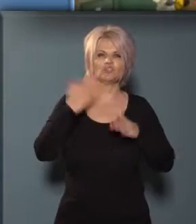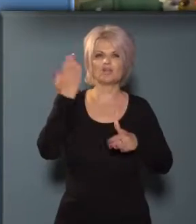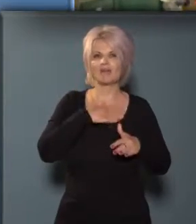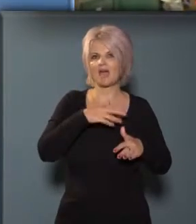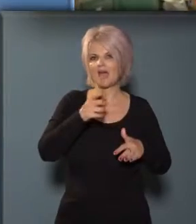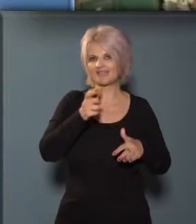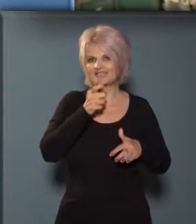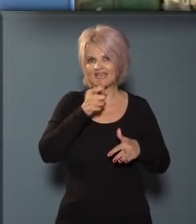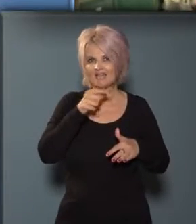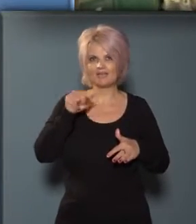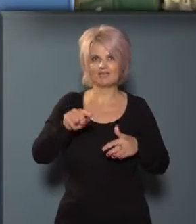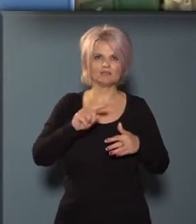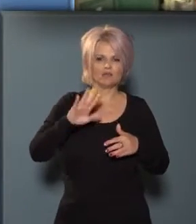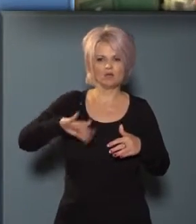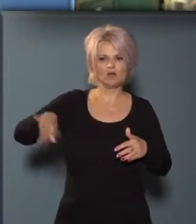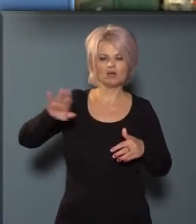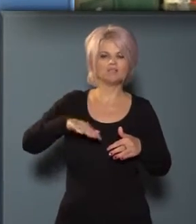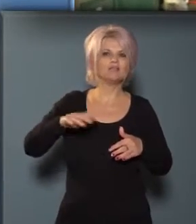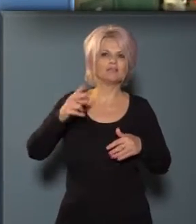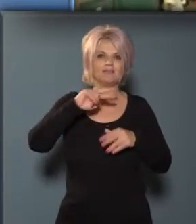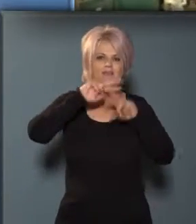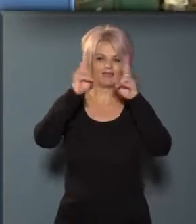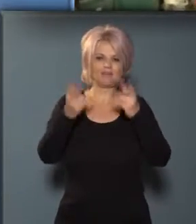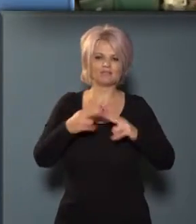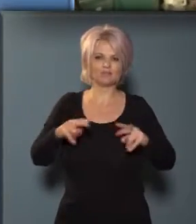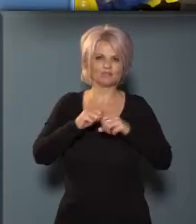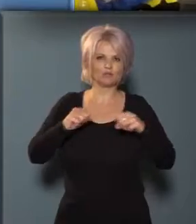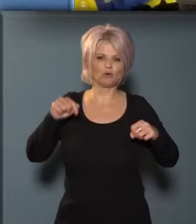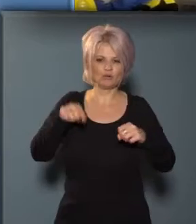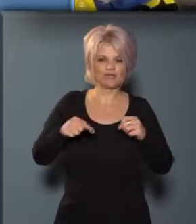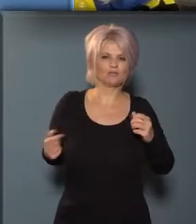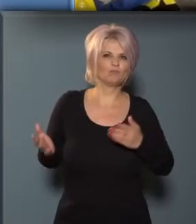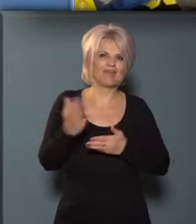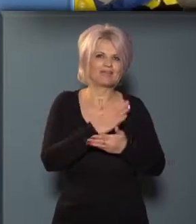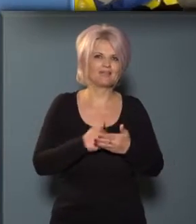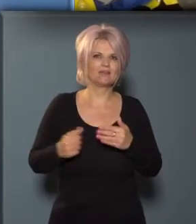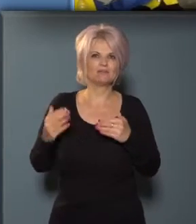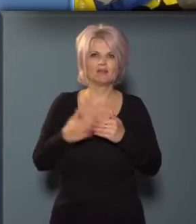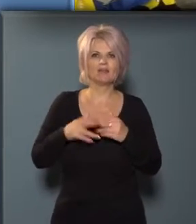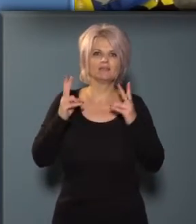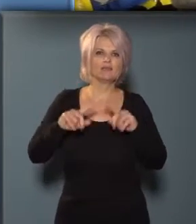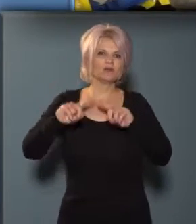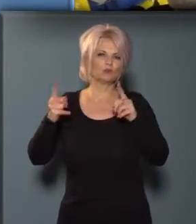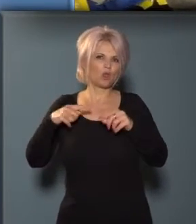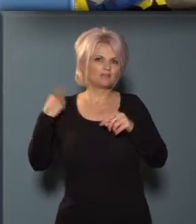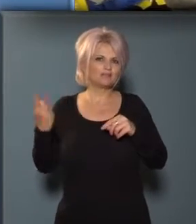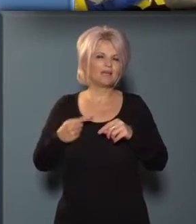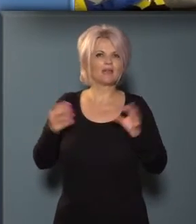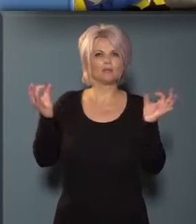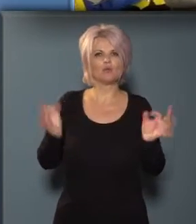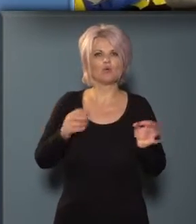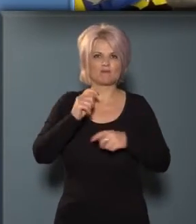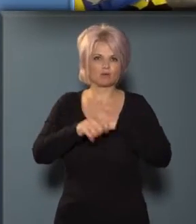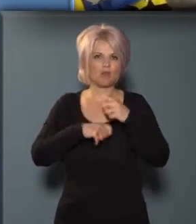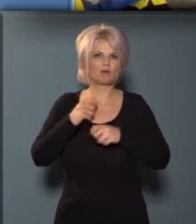hazai mérkőzéseit, volt már nemzetközi tornájuk, amit itt nyertek meg. Emellett ugye van egy külön termünk, ahol jóga